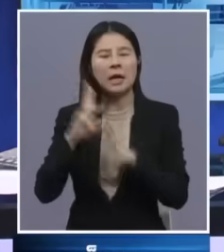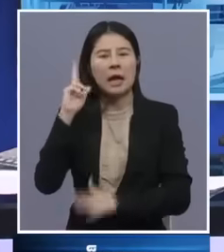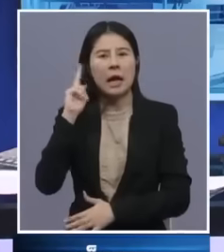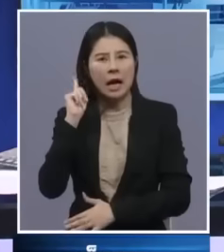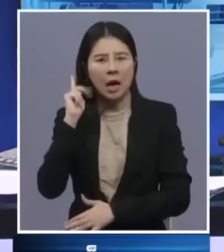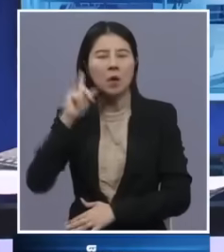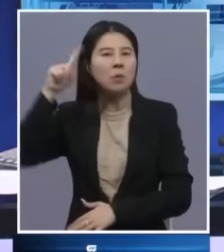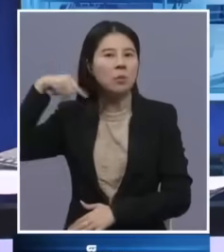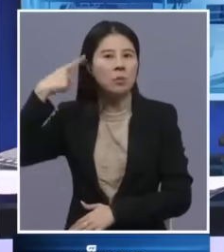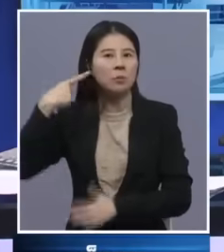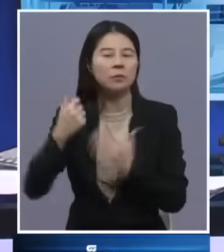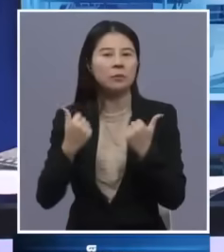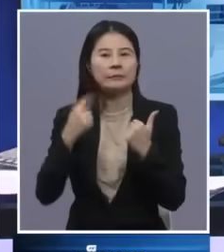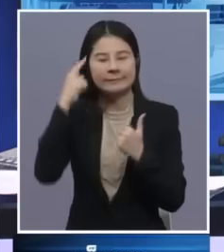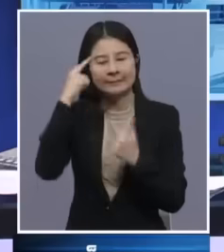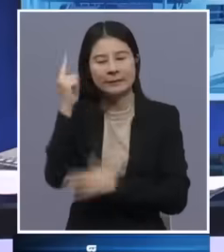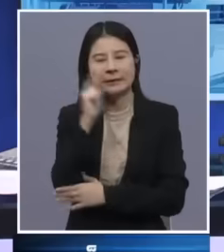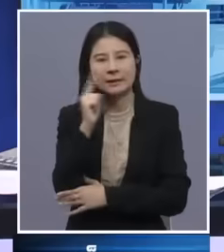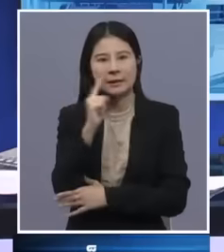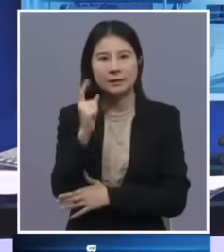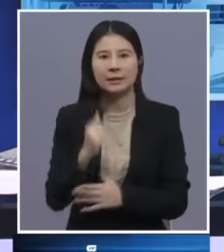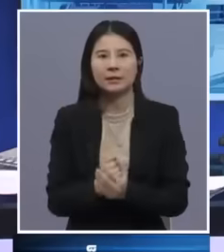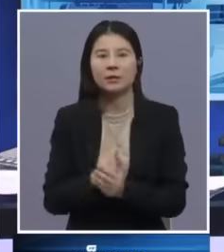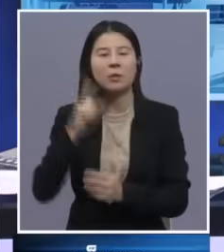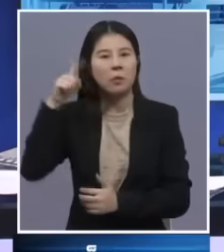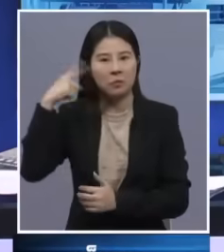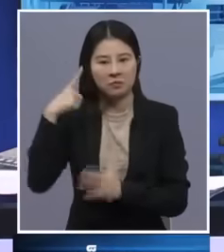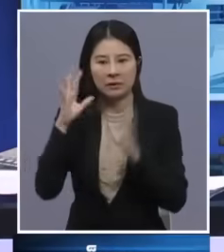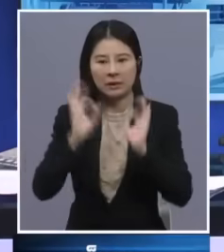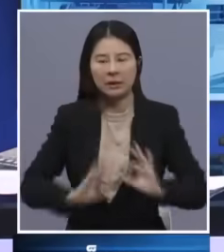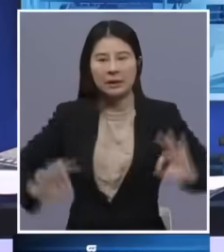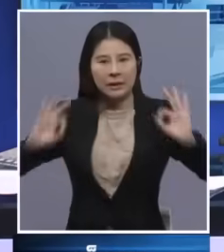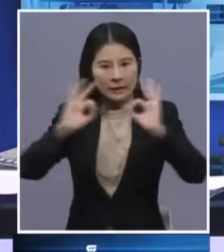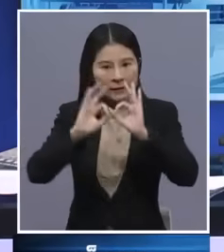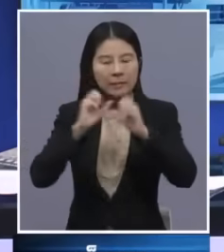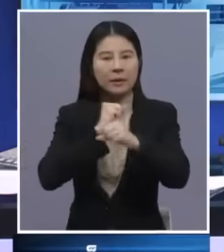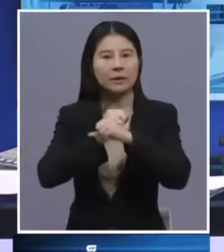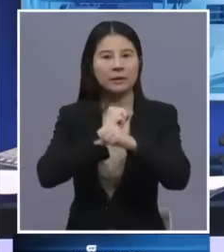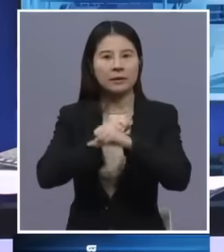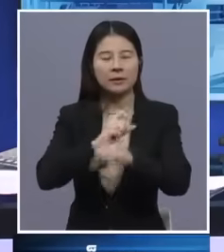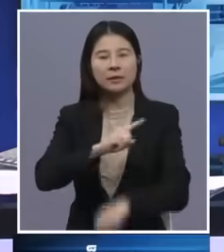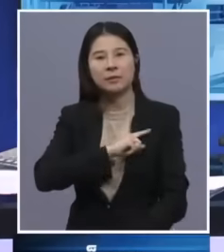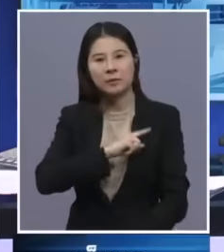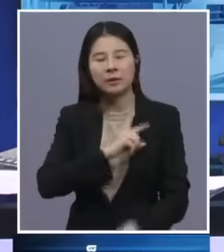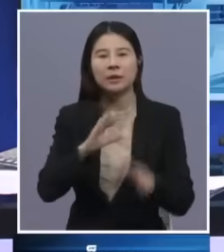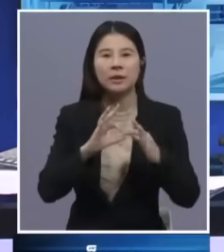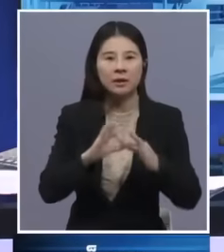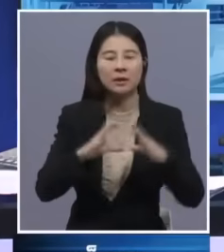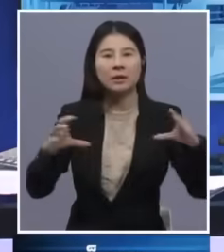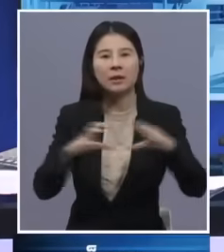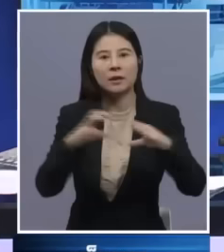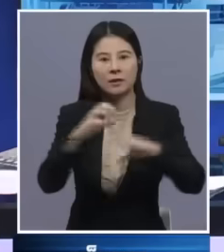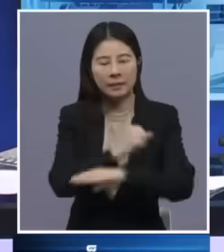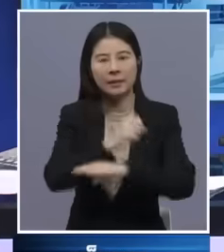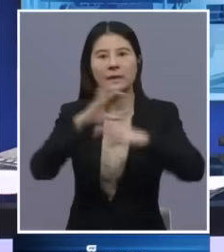คุณอุ๊งอิ๊งนะบอกว่ามองว่าอันเนี้ยตอนเนี้ยผู้หญิงเนี่ยมีบทบาทมากขึ้นหรือเปล่าไม่ว่าจะเป็นในวงการการเมืองหรือแวดว